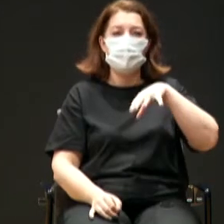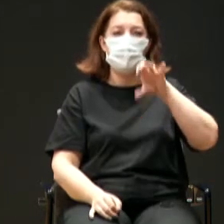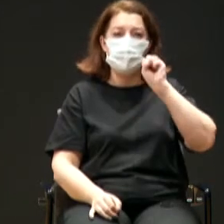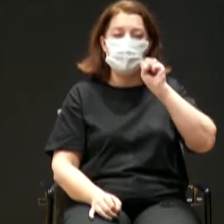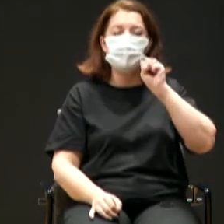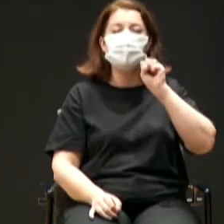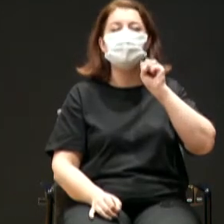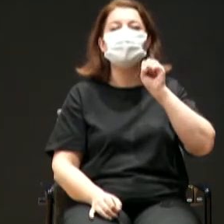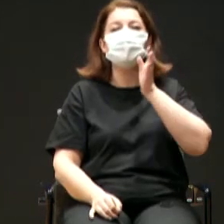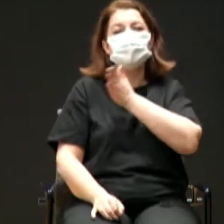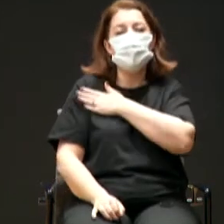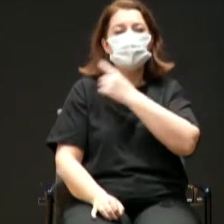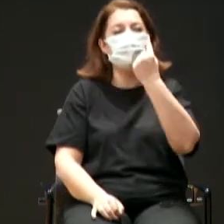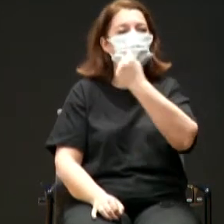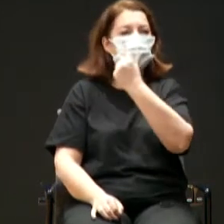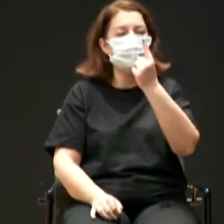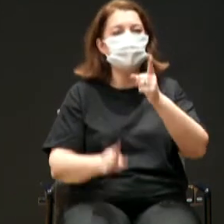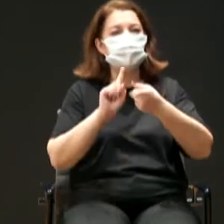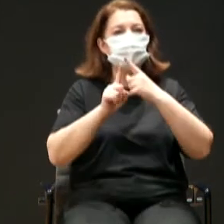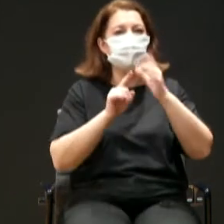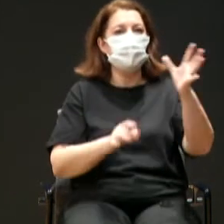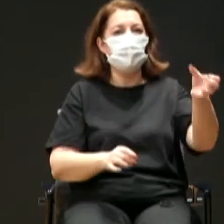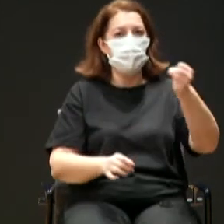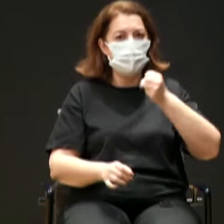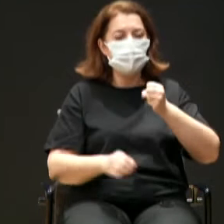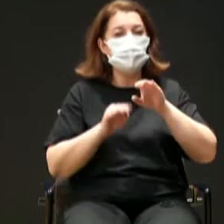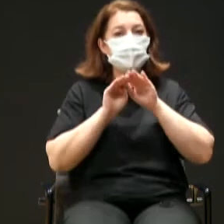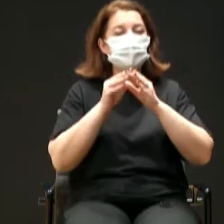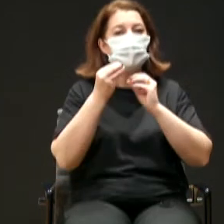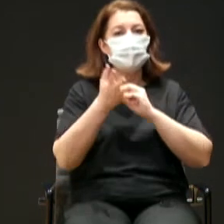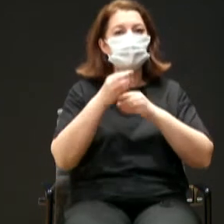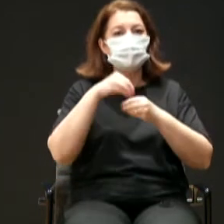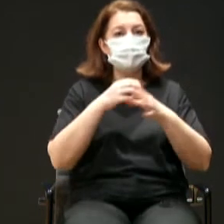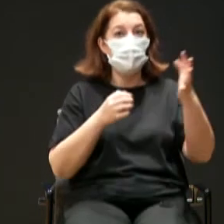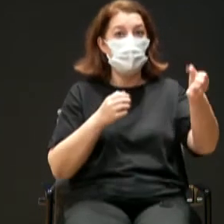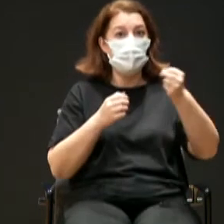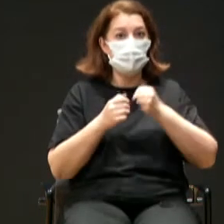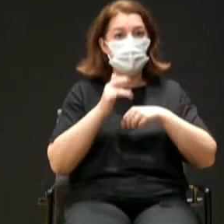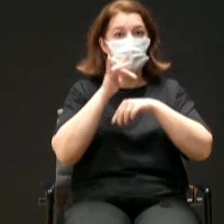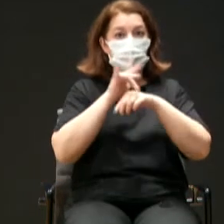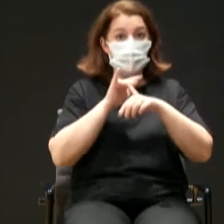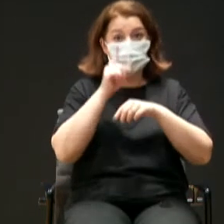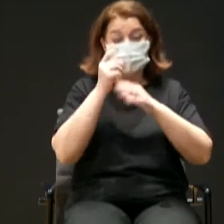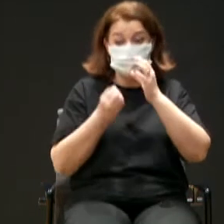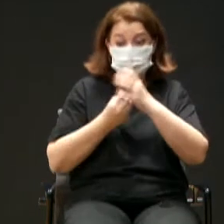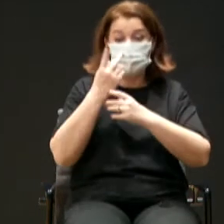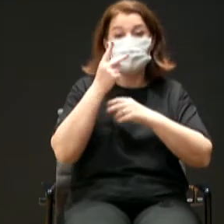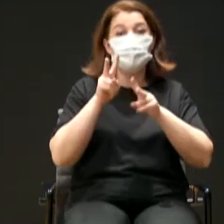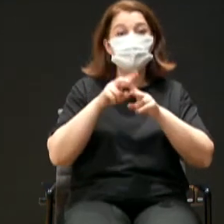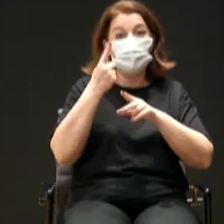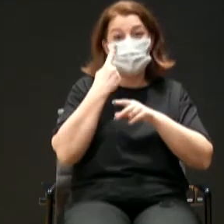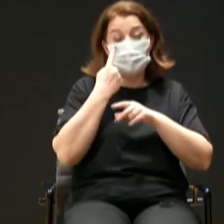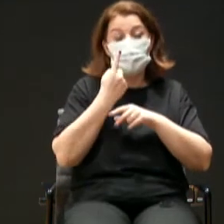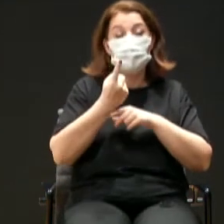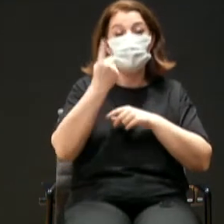sağdan birilerini siyasete alıp da destek vermesi için alıp ülkenin kurucusu olan Mustafa